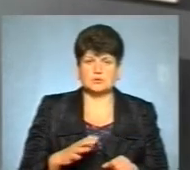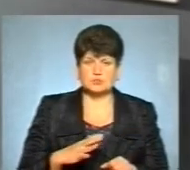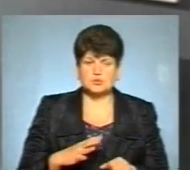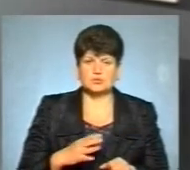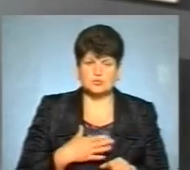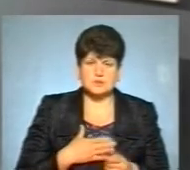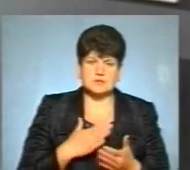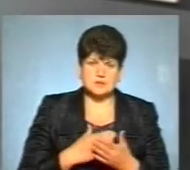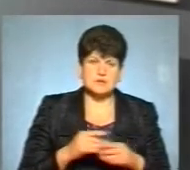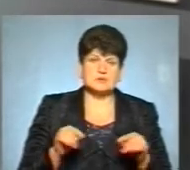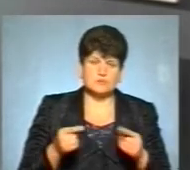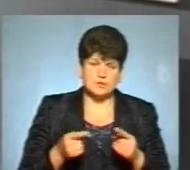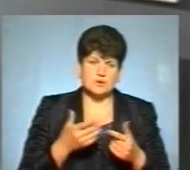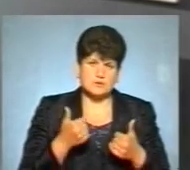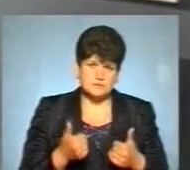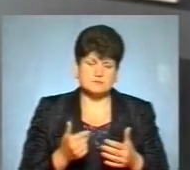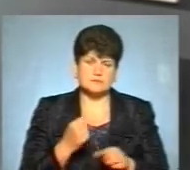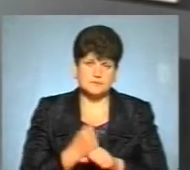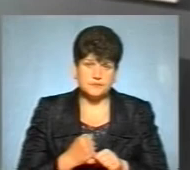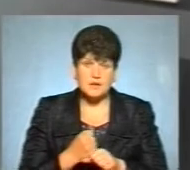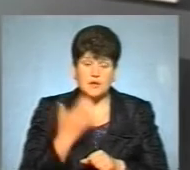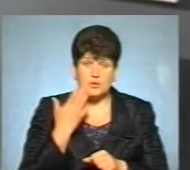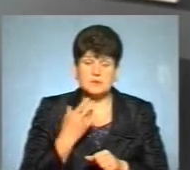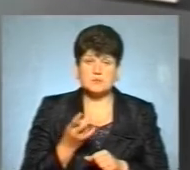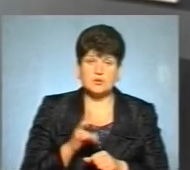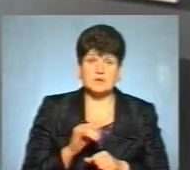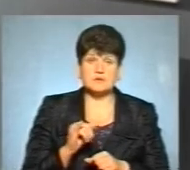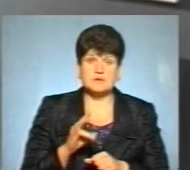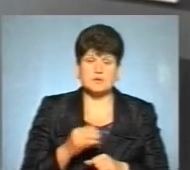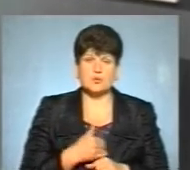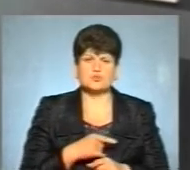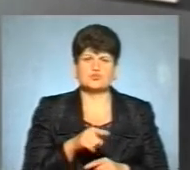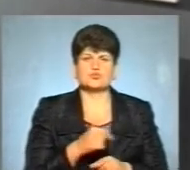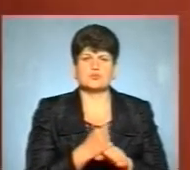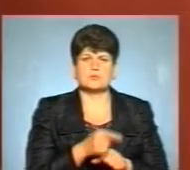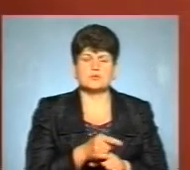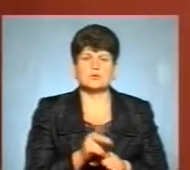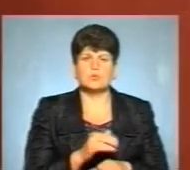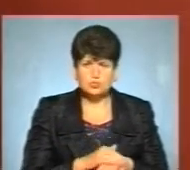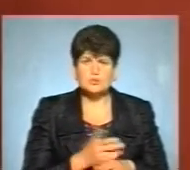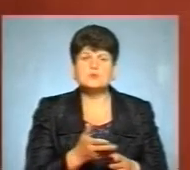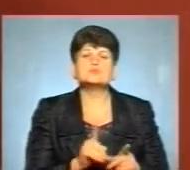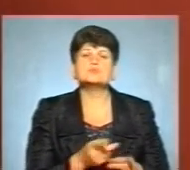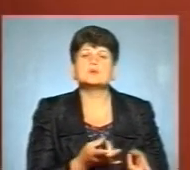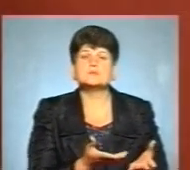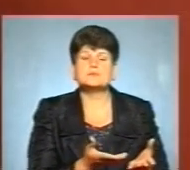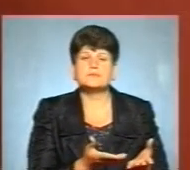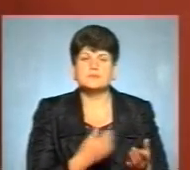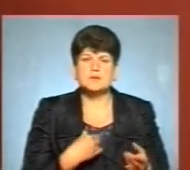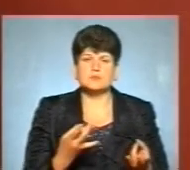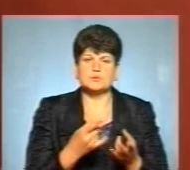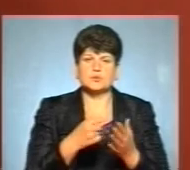створений, досить гарно функціонує. Але коли приходить інвестор і каже, я отут хочу щось зробити, будь ласка, що тобі для цього потрібно? Ну, мені